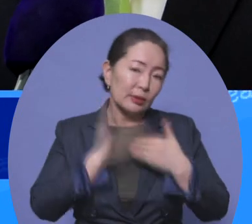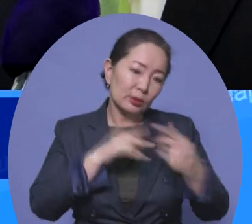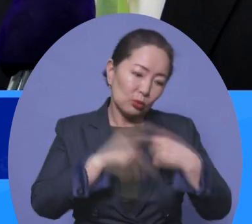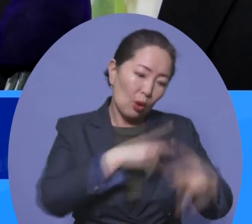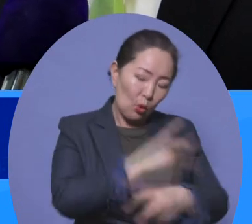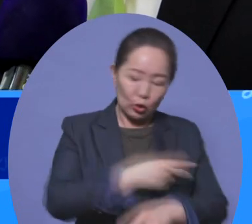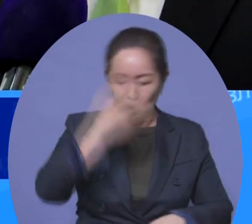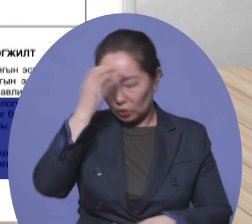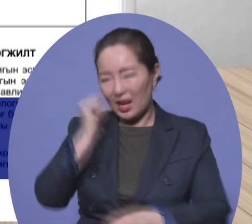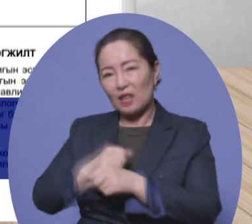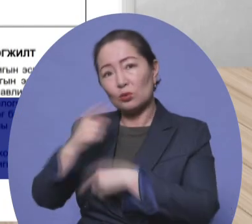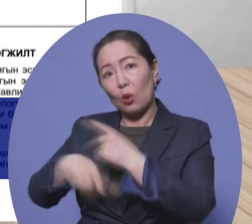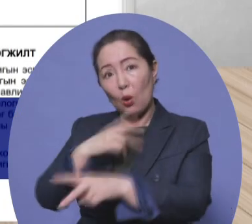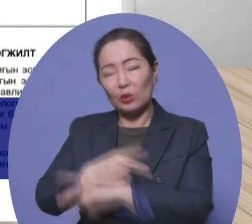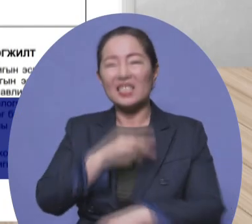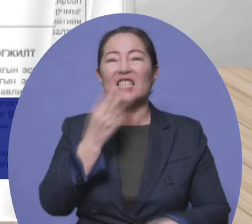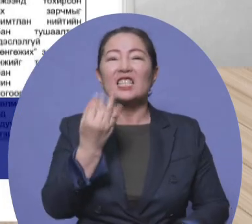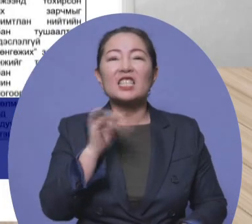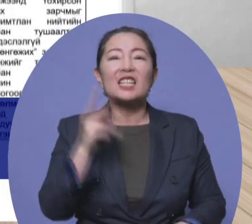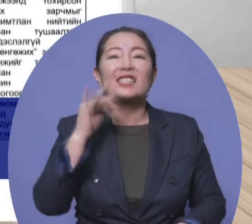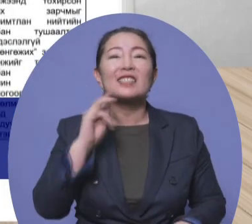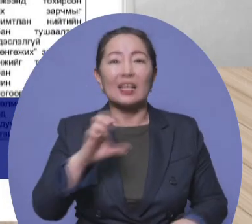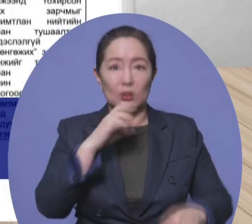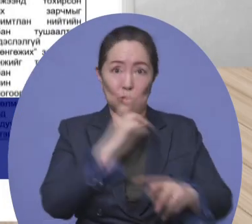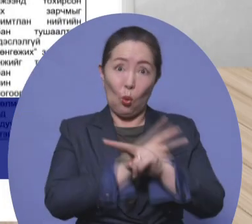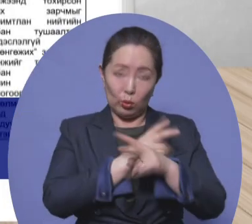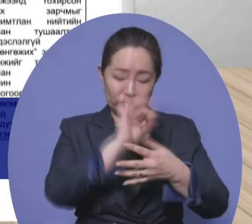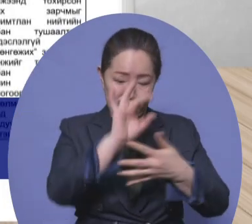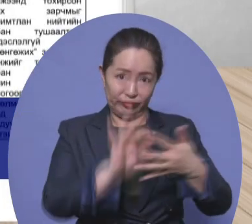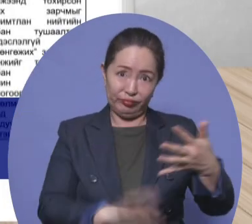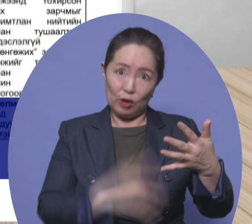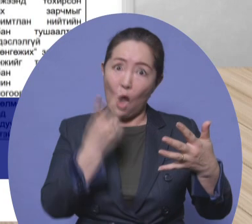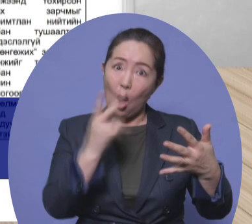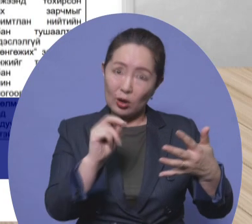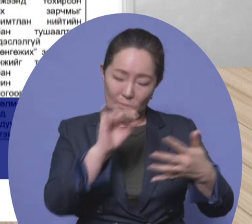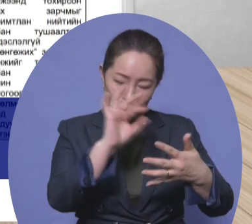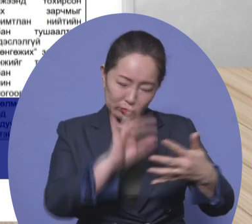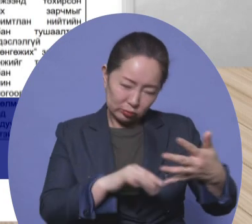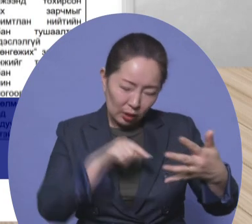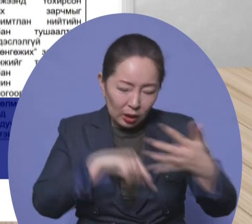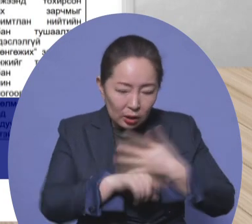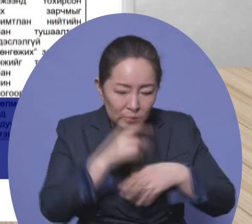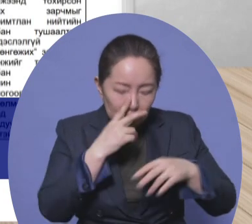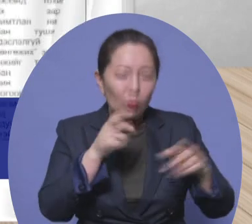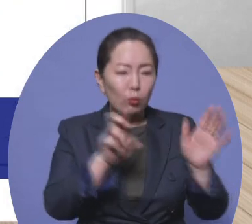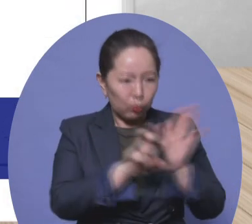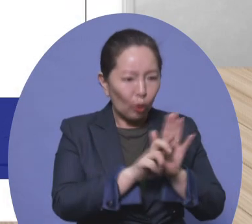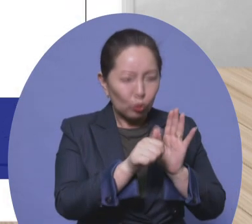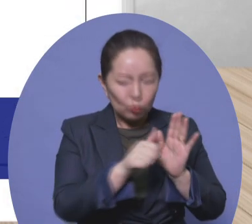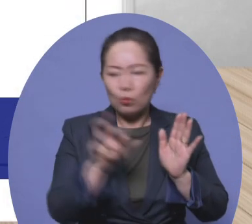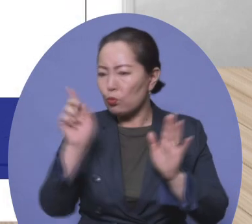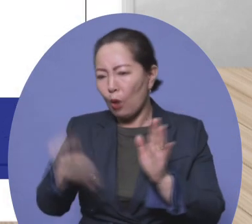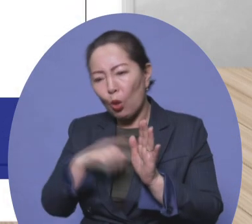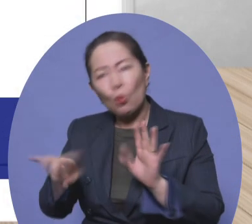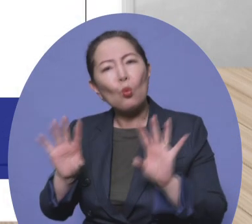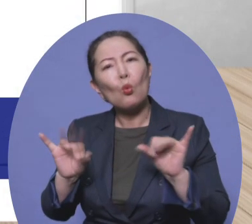албаны одоо тухай хууль, ашиглан дансны тухай хууль гэдэг ч юм уу. За ингээд энэ 20 гаруй хуулиуд дээр бол ихний хэмжээнд болж байгаа зүйл болоод болохгүй байгааг